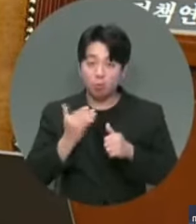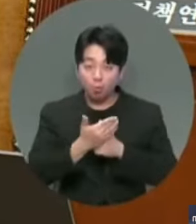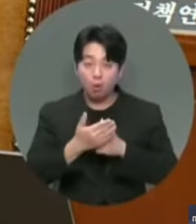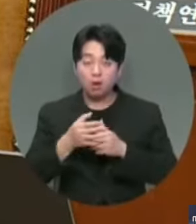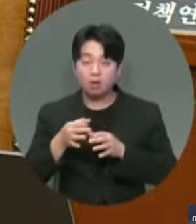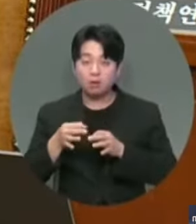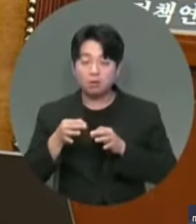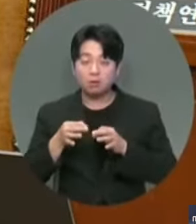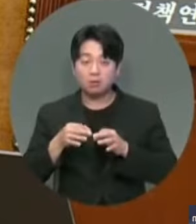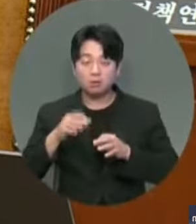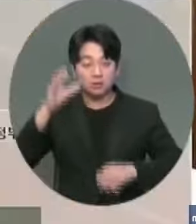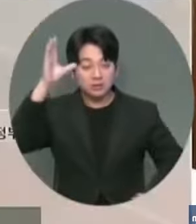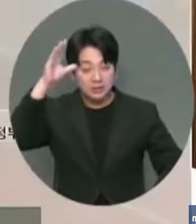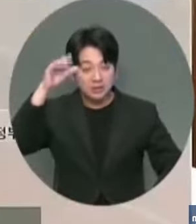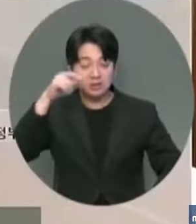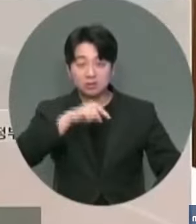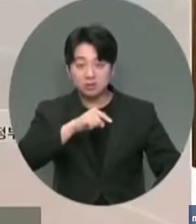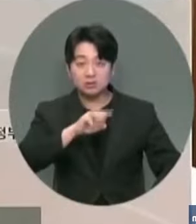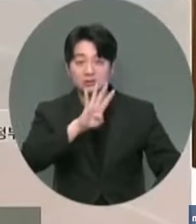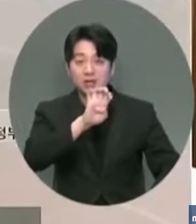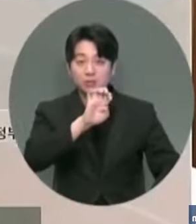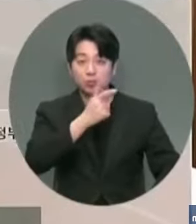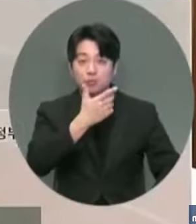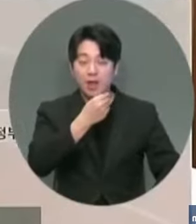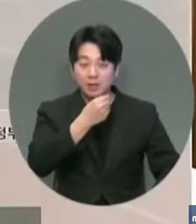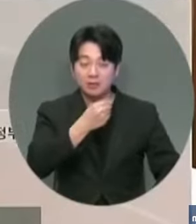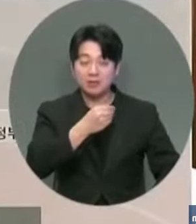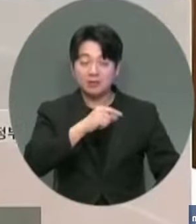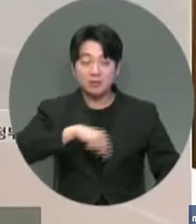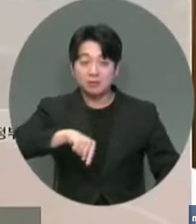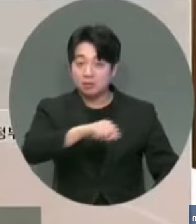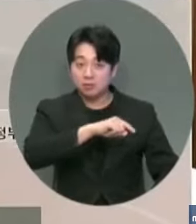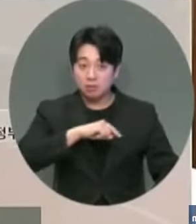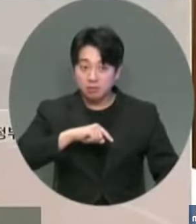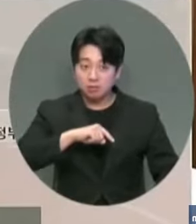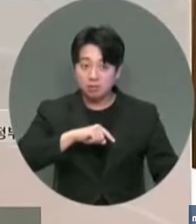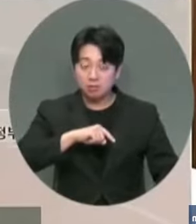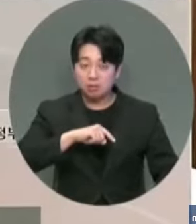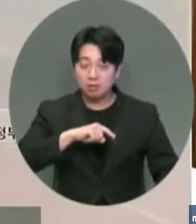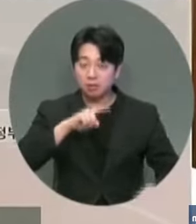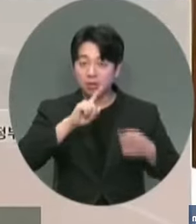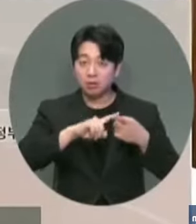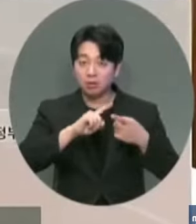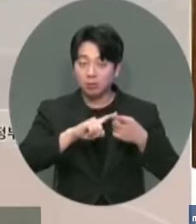자녀견 46만 마리가 있는데, 그 46만 마리는 어떻게 하실 계획이십니까?